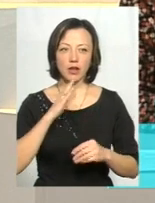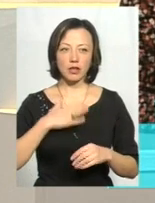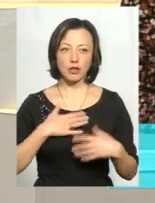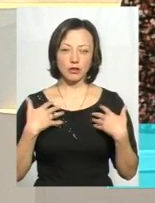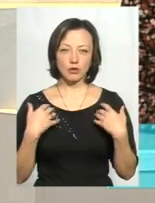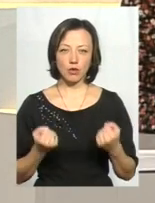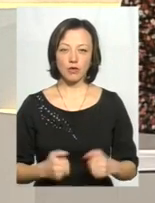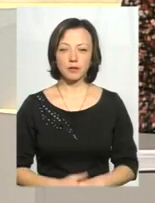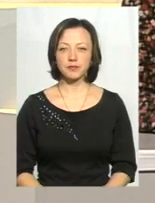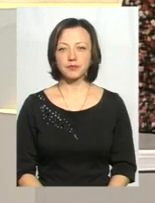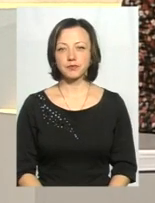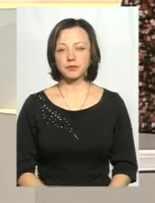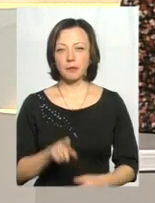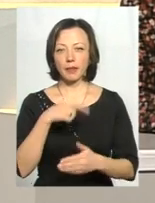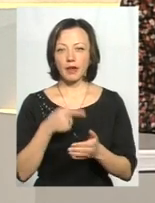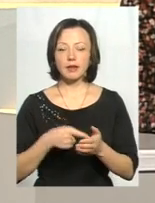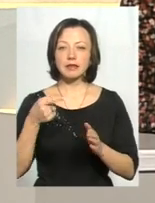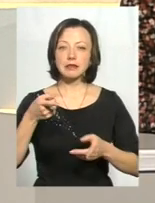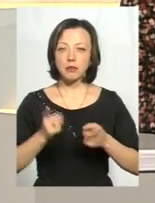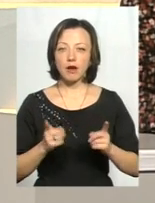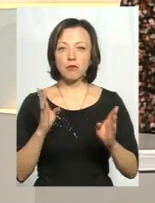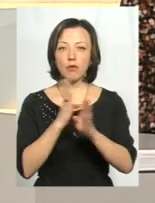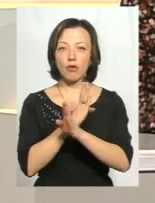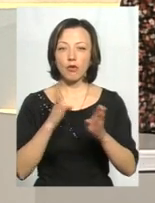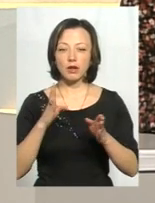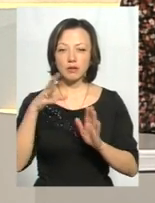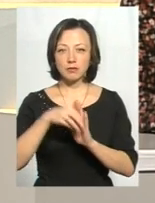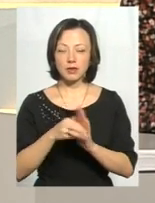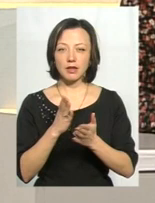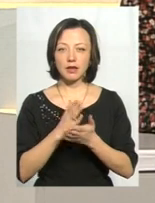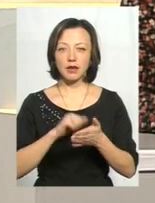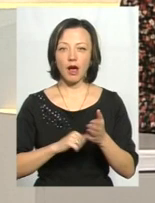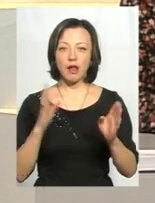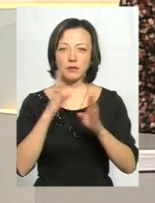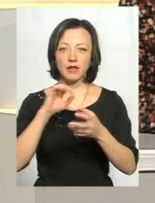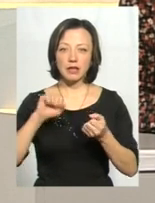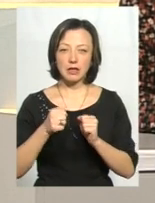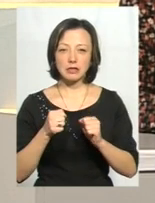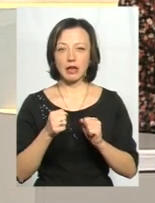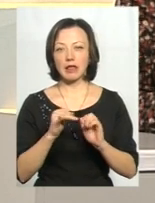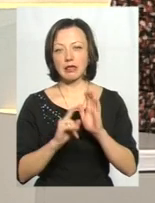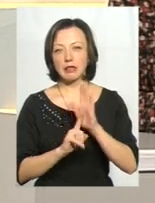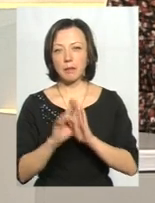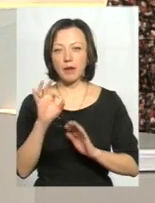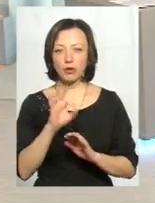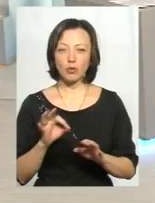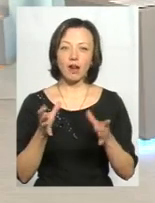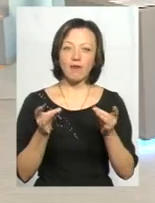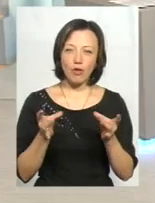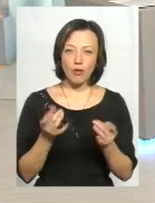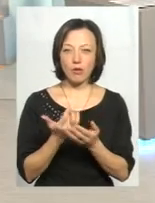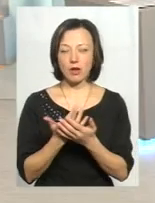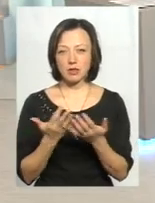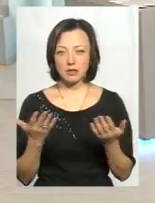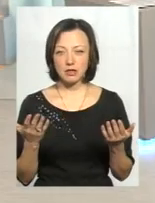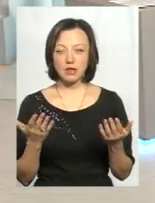здоров'я? Насправді погода, вона містить багато різних чинників. Це і атмосферний тиск, і температура, вологість, і вологість,